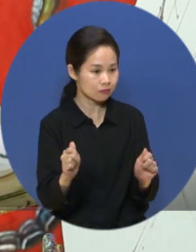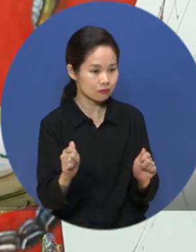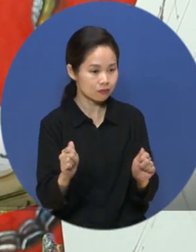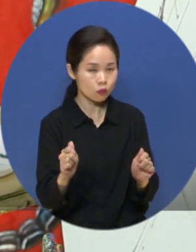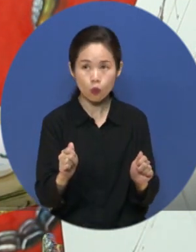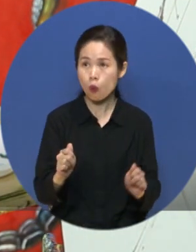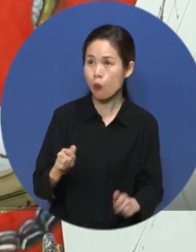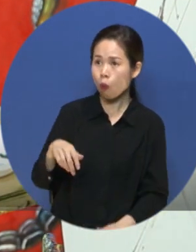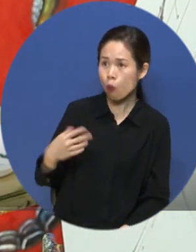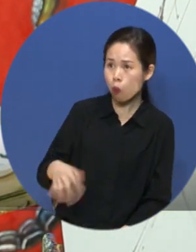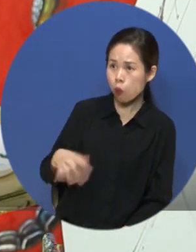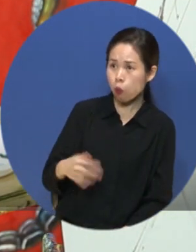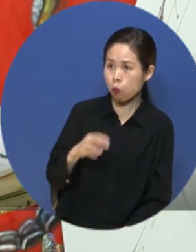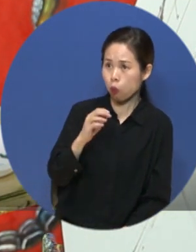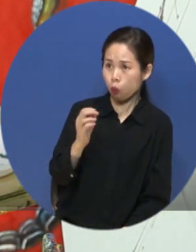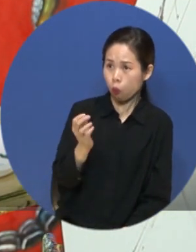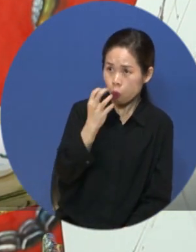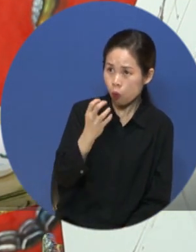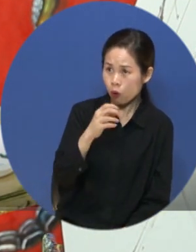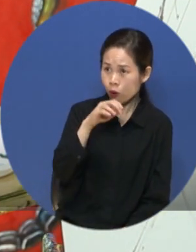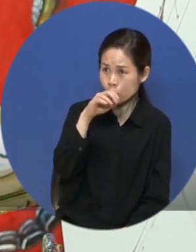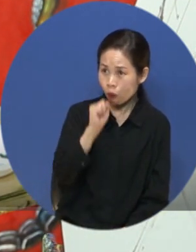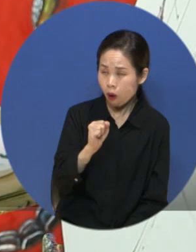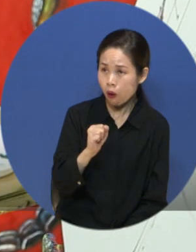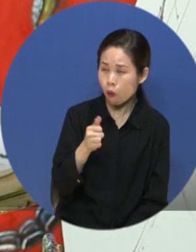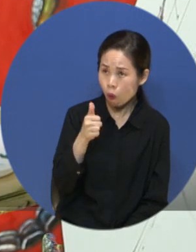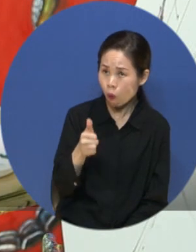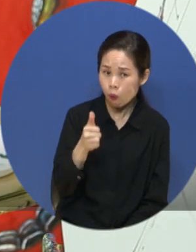사람들이 반응도 좋고